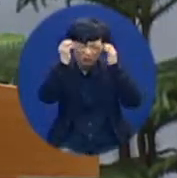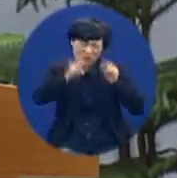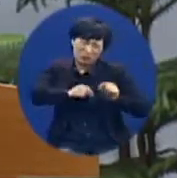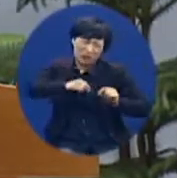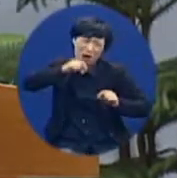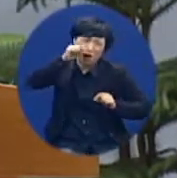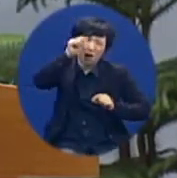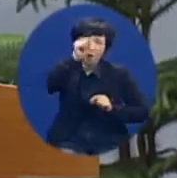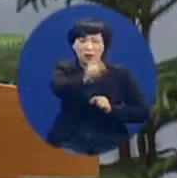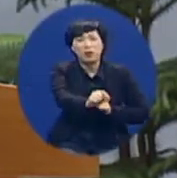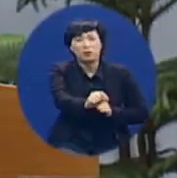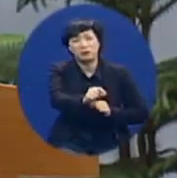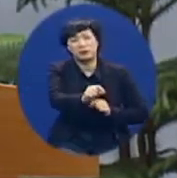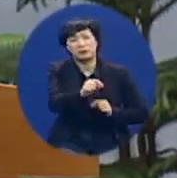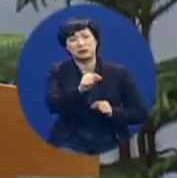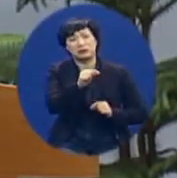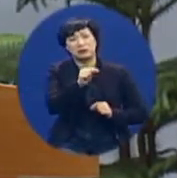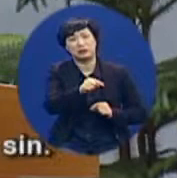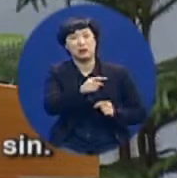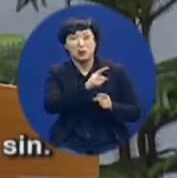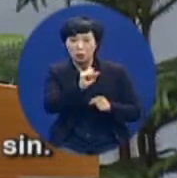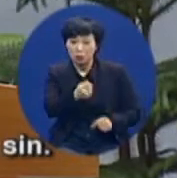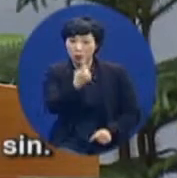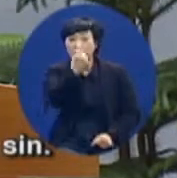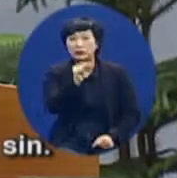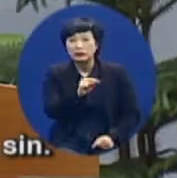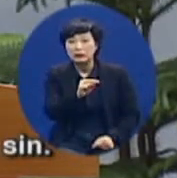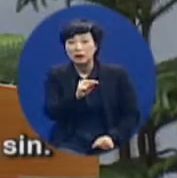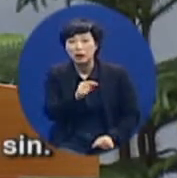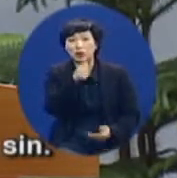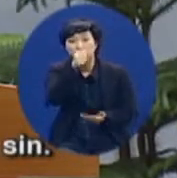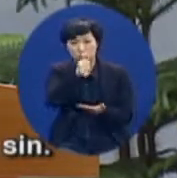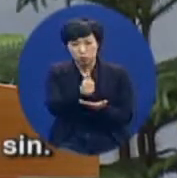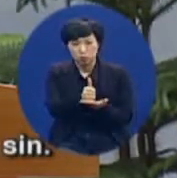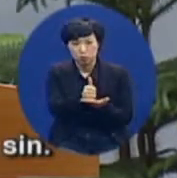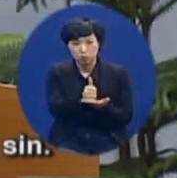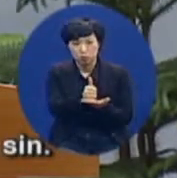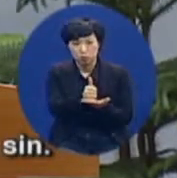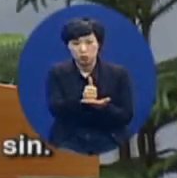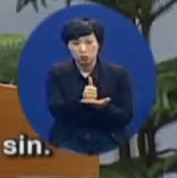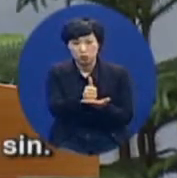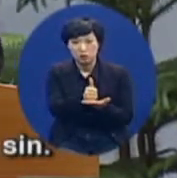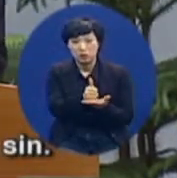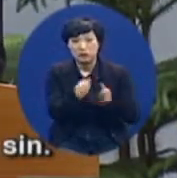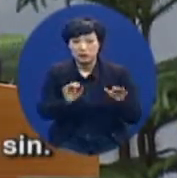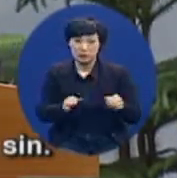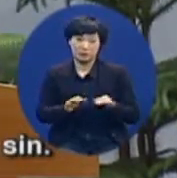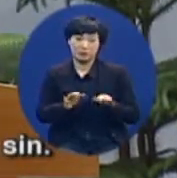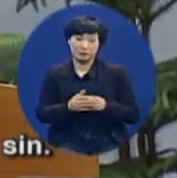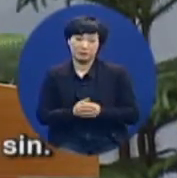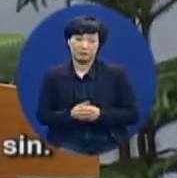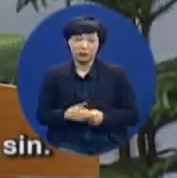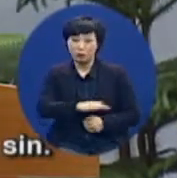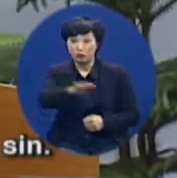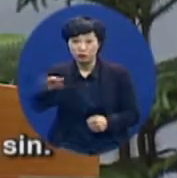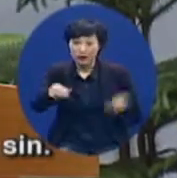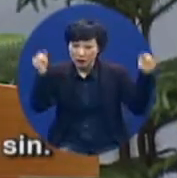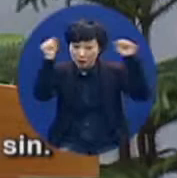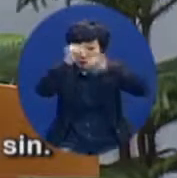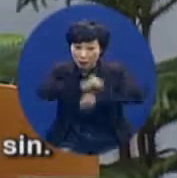원히 고통당할 원인인 죄 그래서 우리가